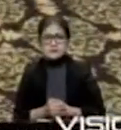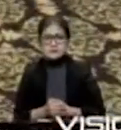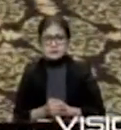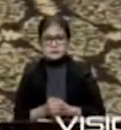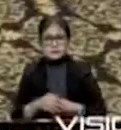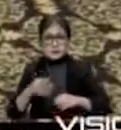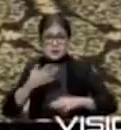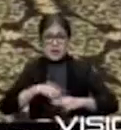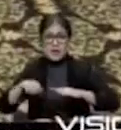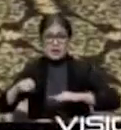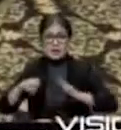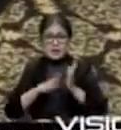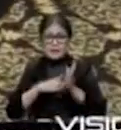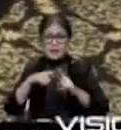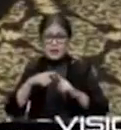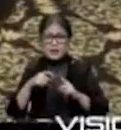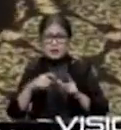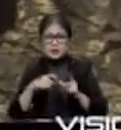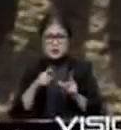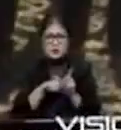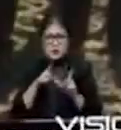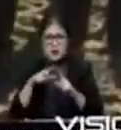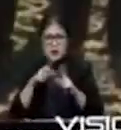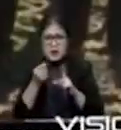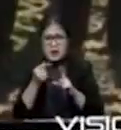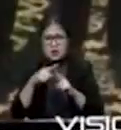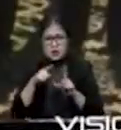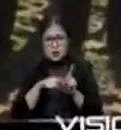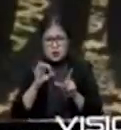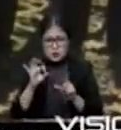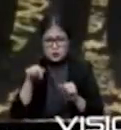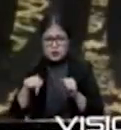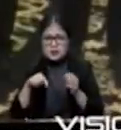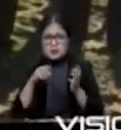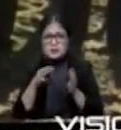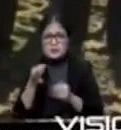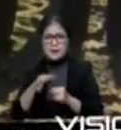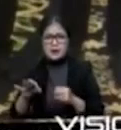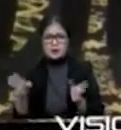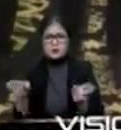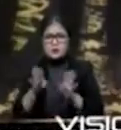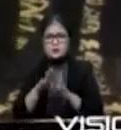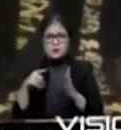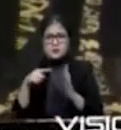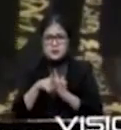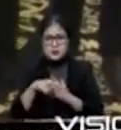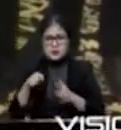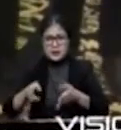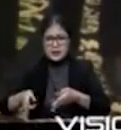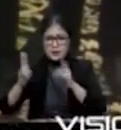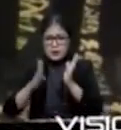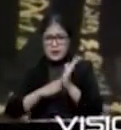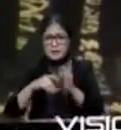Hakim Konstitusi Suhartoyo terpilih sebagai Ketua MK baru dalam rapat pemilihan yang digelar tertutup di Gedung MK Jakarta Kamis